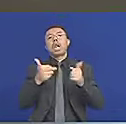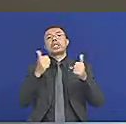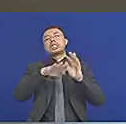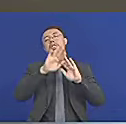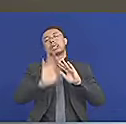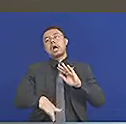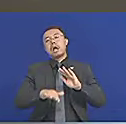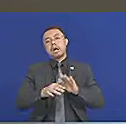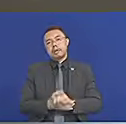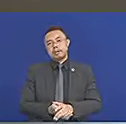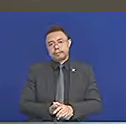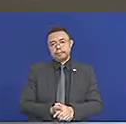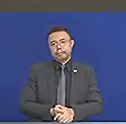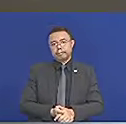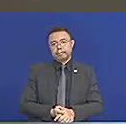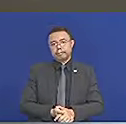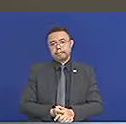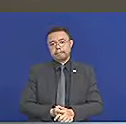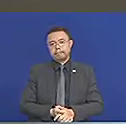saudara.